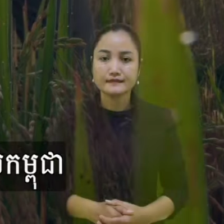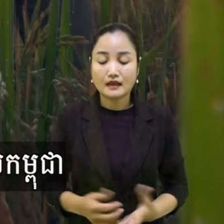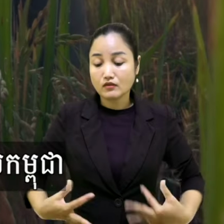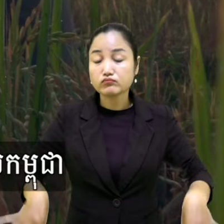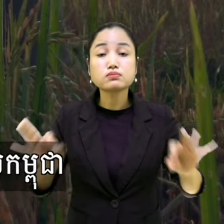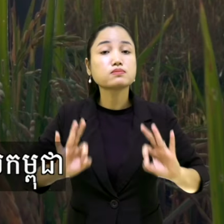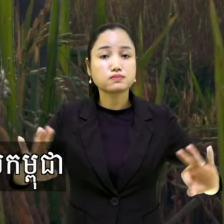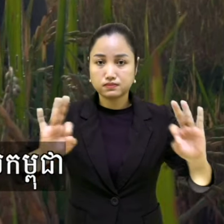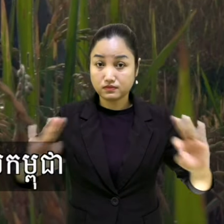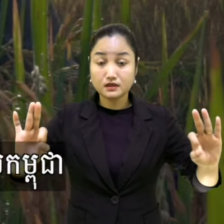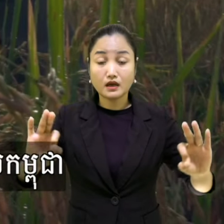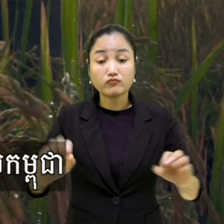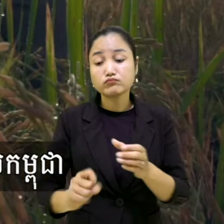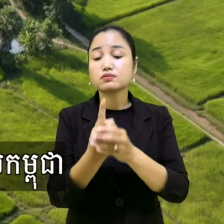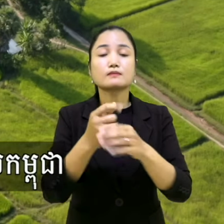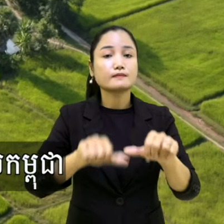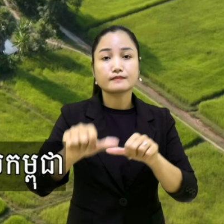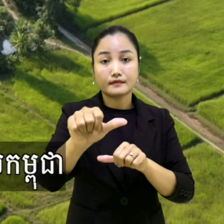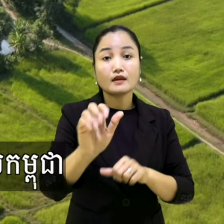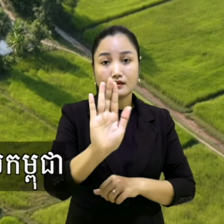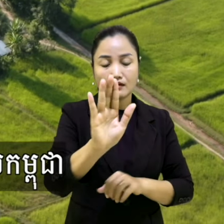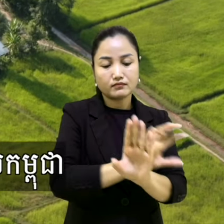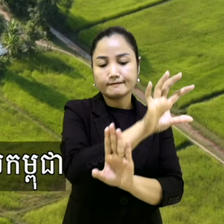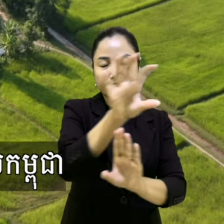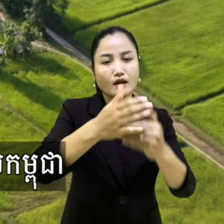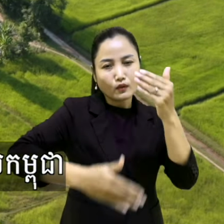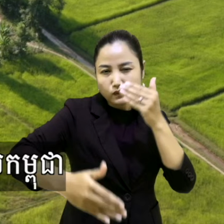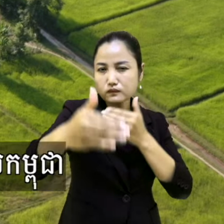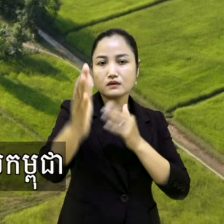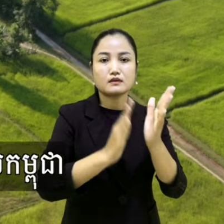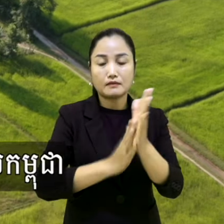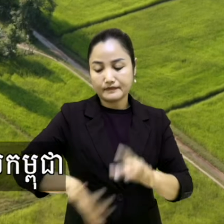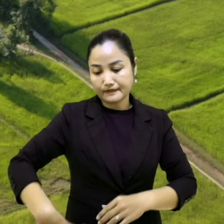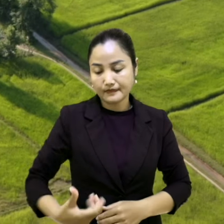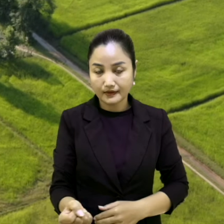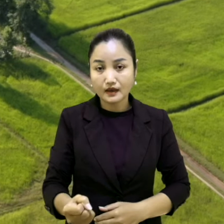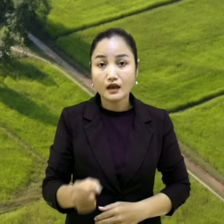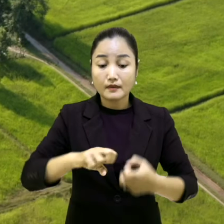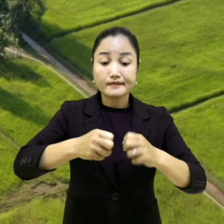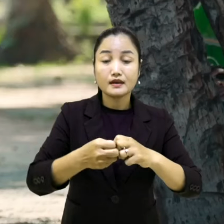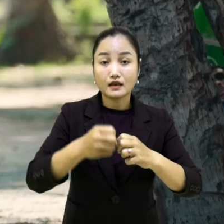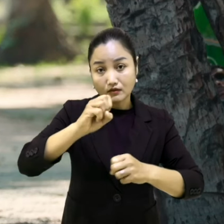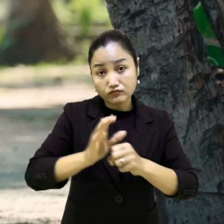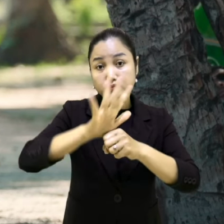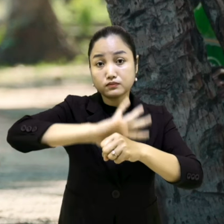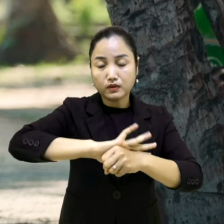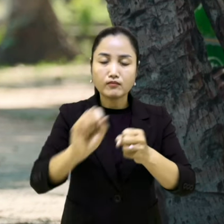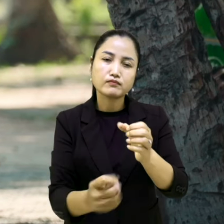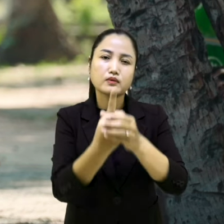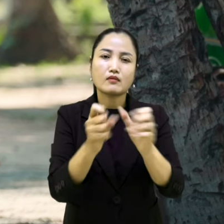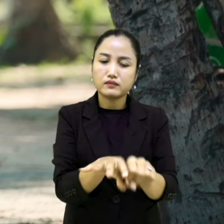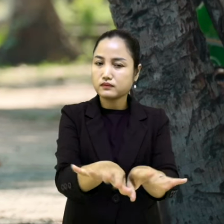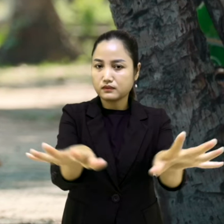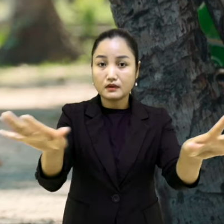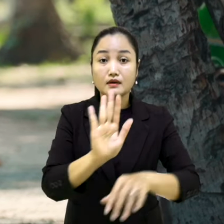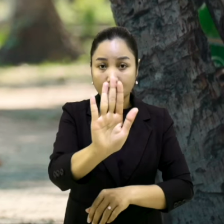phép gây khó khăn nơi tại bản to cát miên ở khu nông đồng bọn đại sở giá này bảo tế Campuchia hai chung ngư riêng tập bạc COVID-19